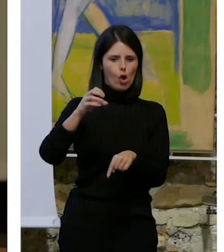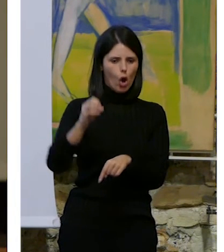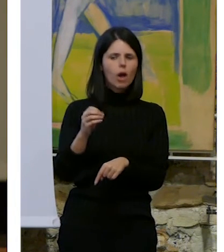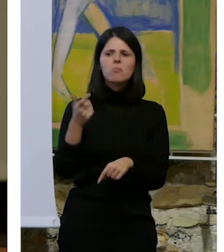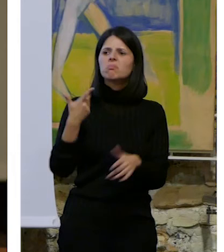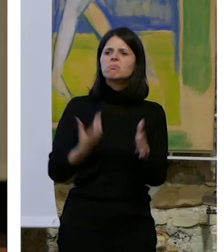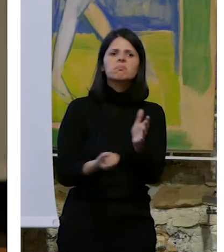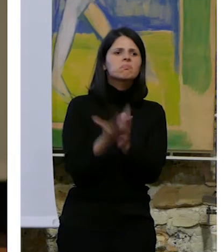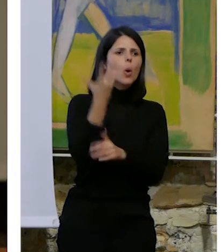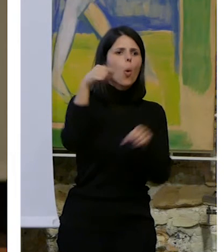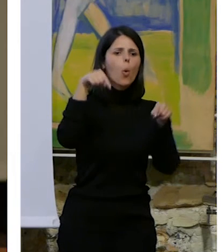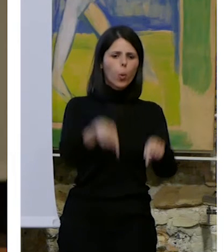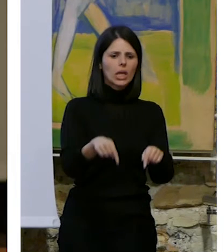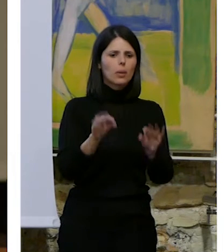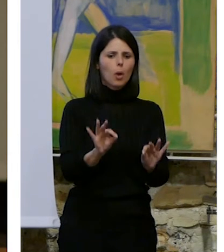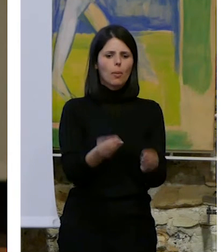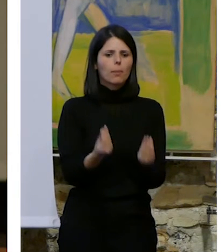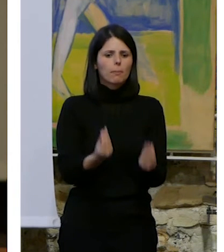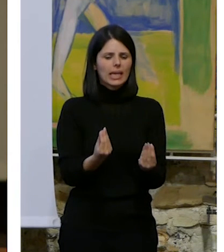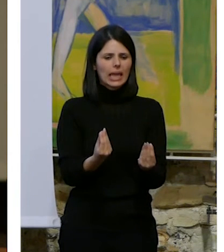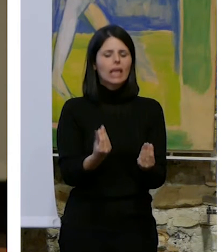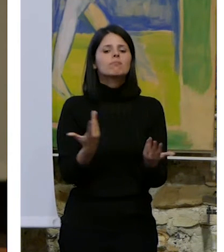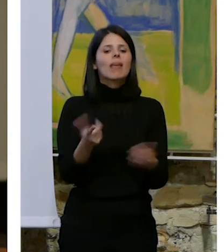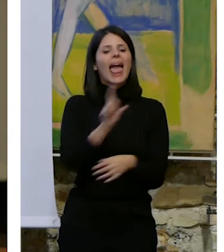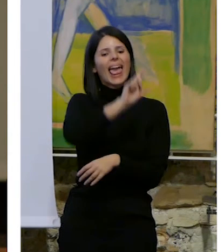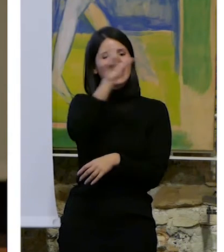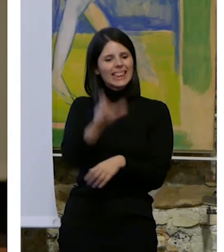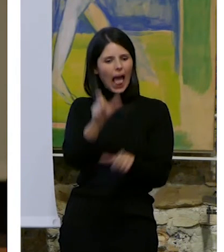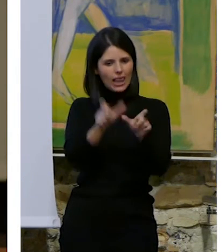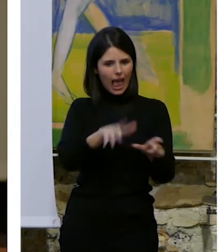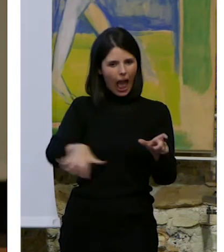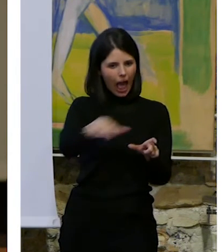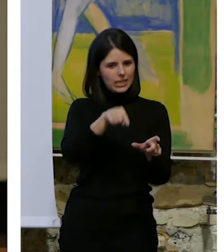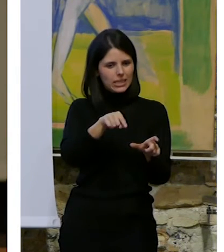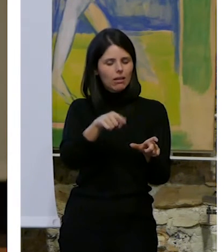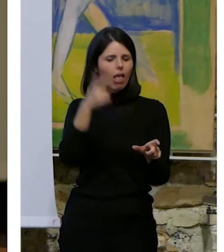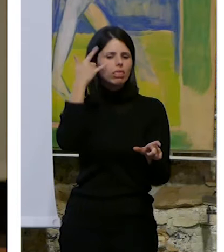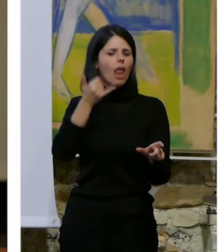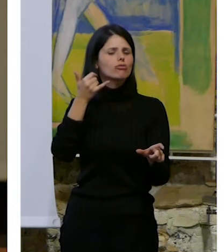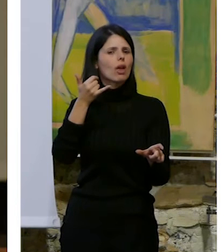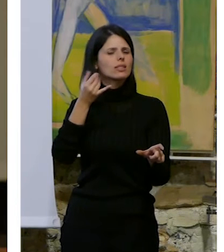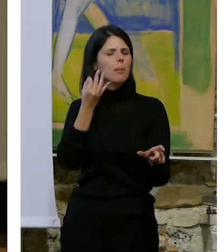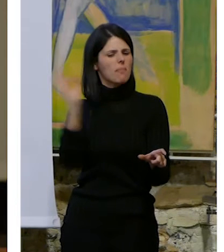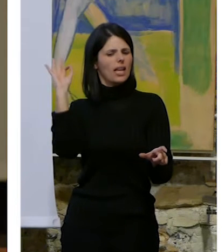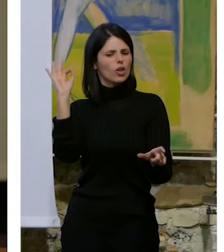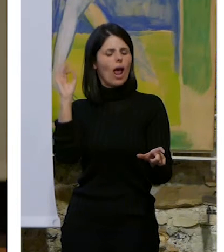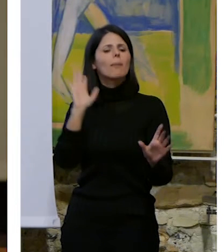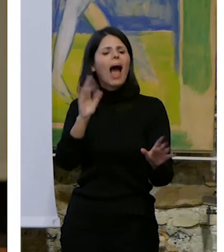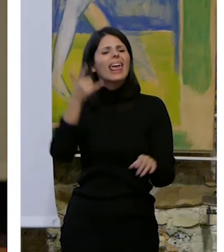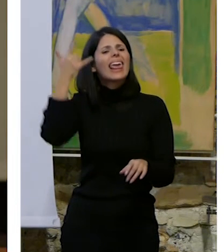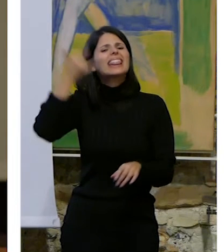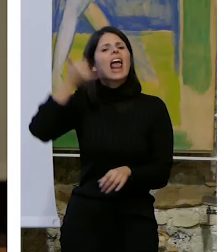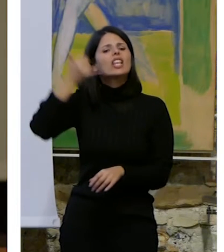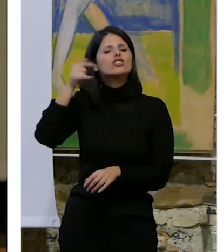qui? Perché gli italiani posseggono una intelligenza particolare. Ora, che cos'è l'intelligenza? Non è una